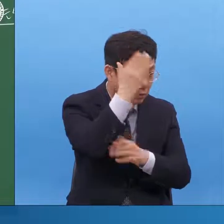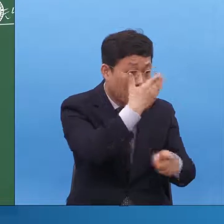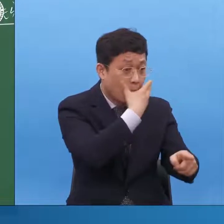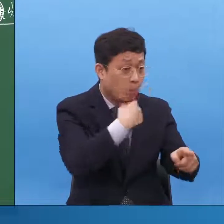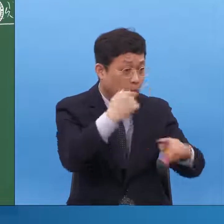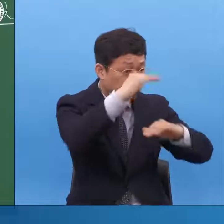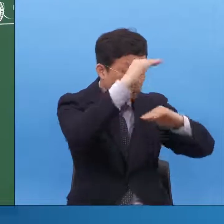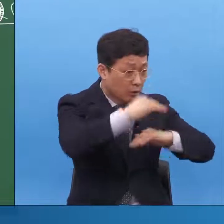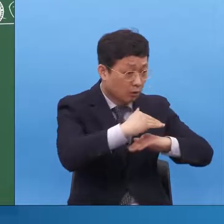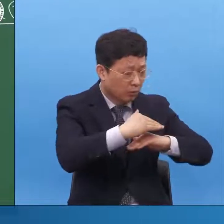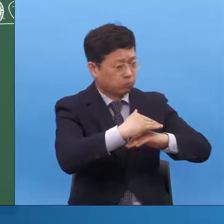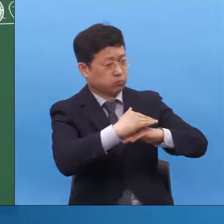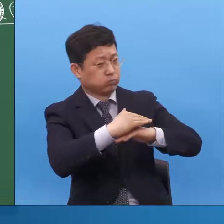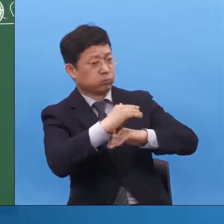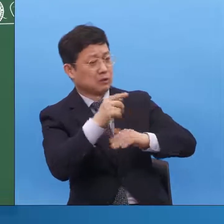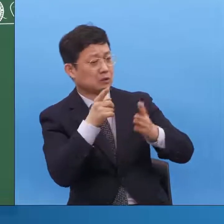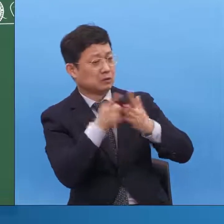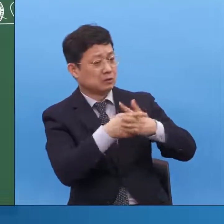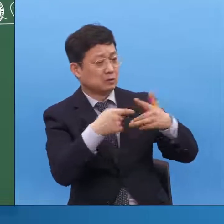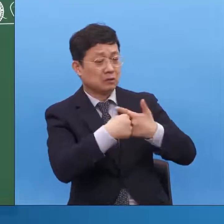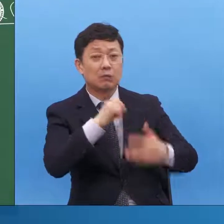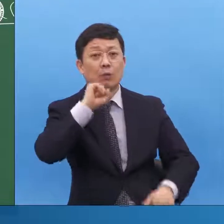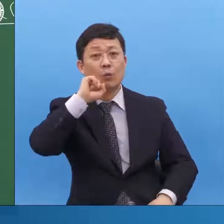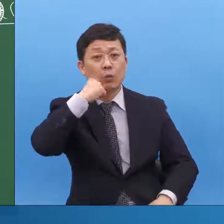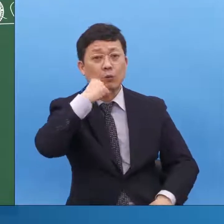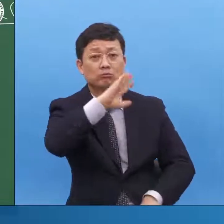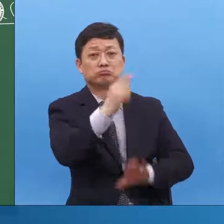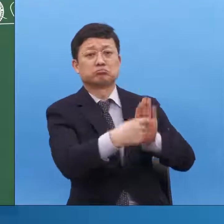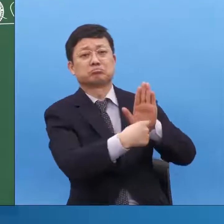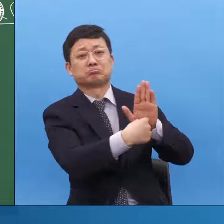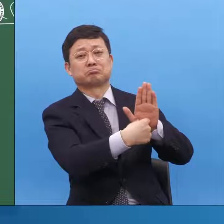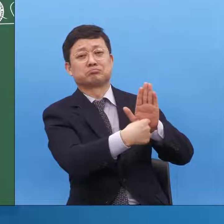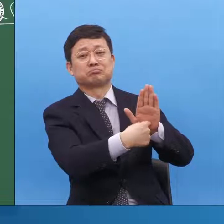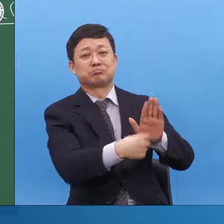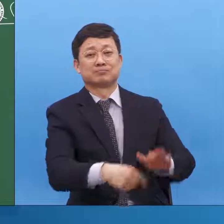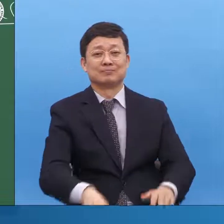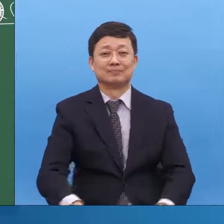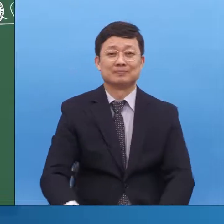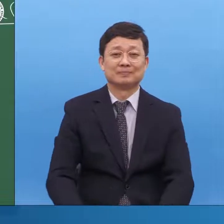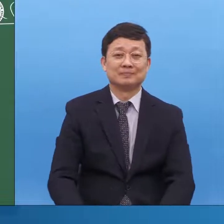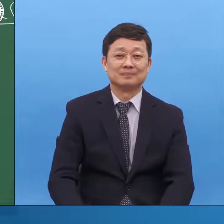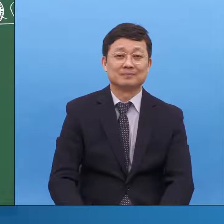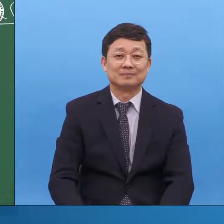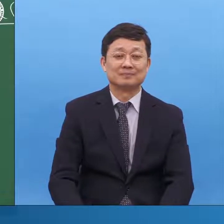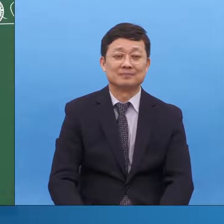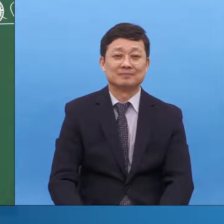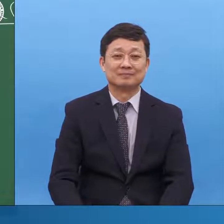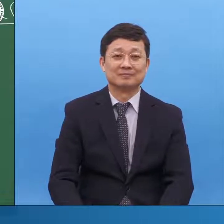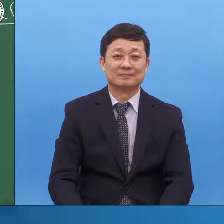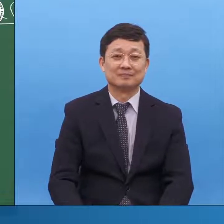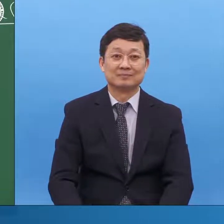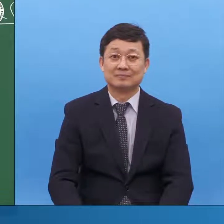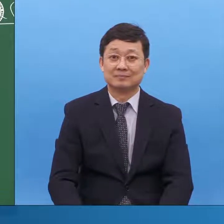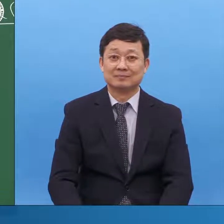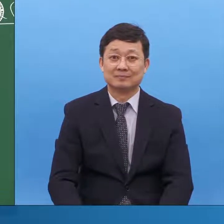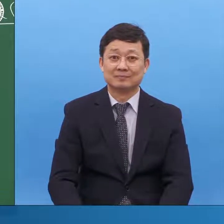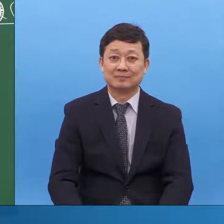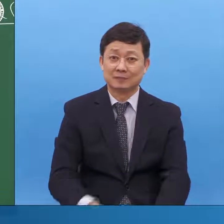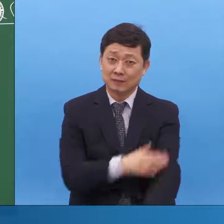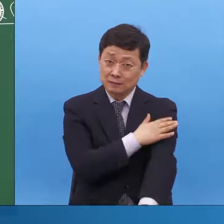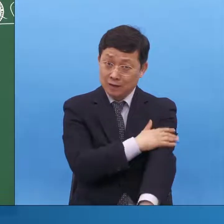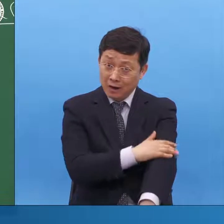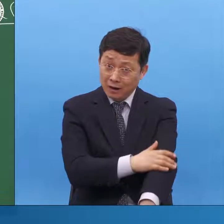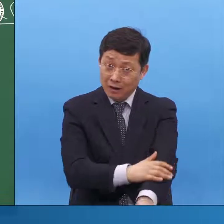거야. 거부한 거예요. And so these people who are only holding on to religion when Jesus spoke about the gospel, they just could not understand. That's why they rejected it. 자, 잘 들어야